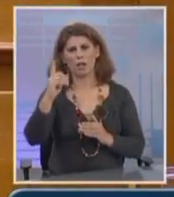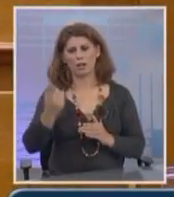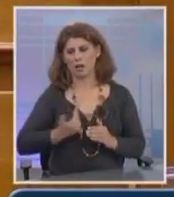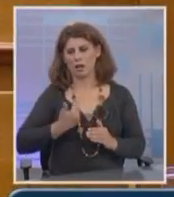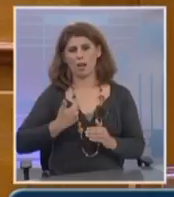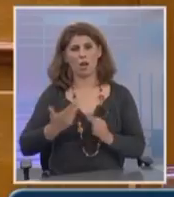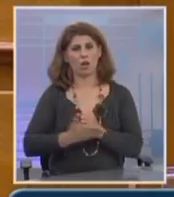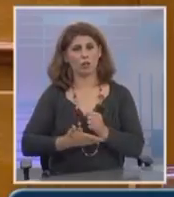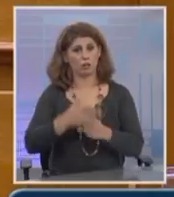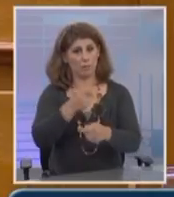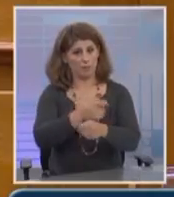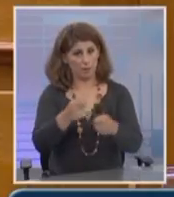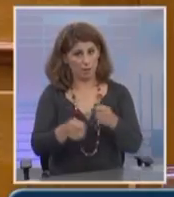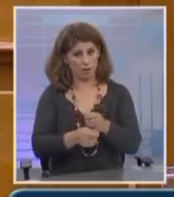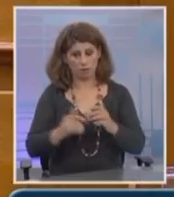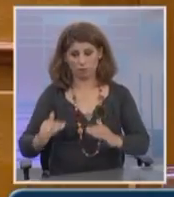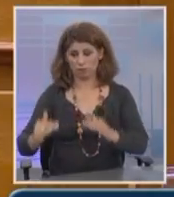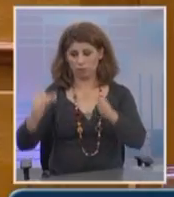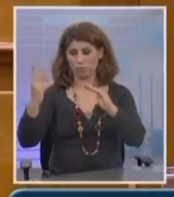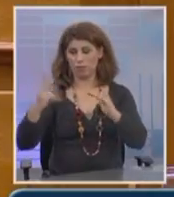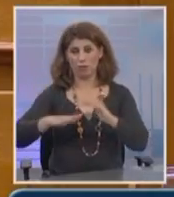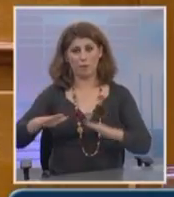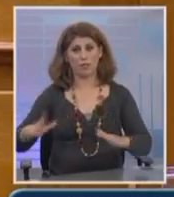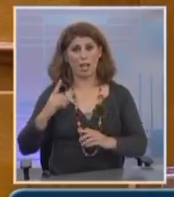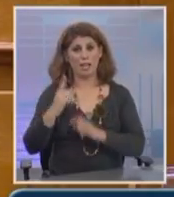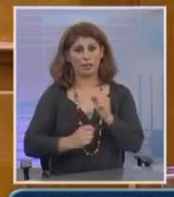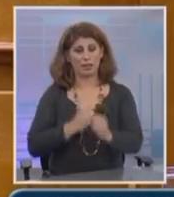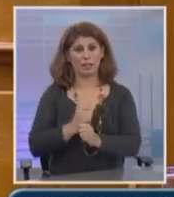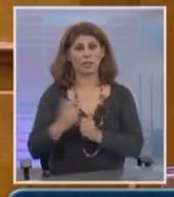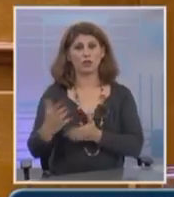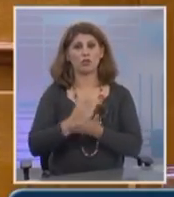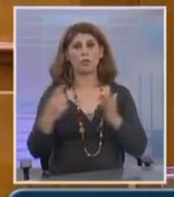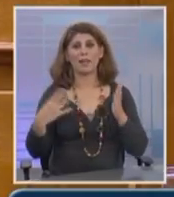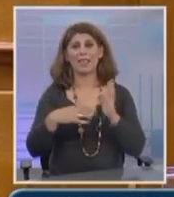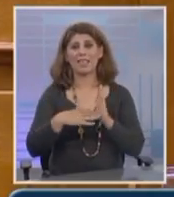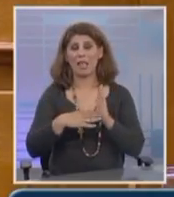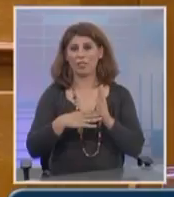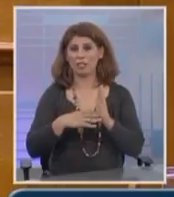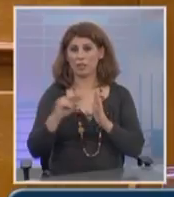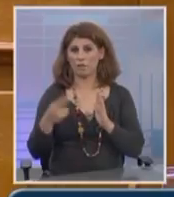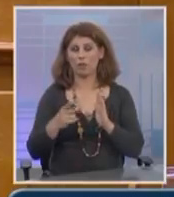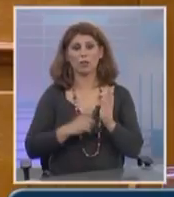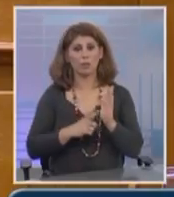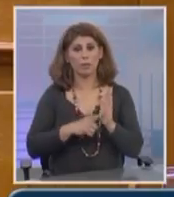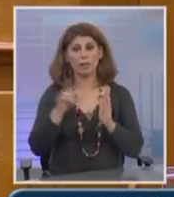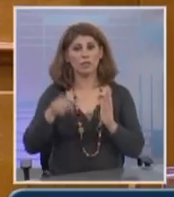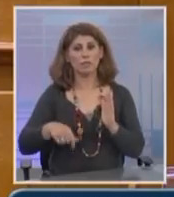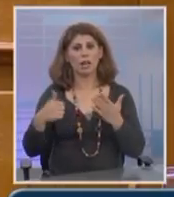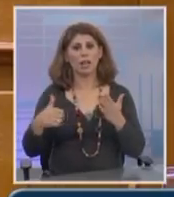αγρότη, έγγαμο, που μεγαλώνει δύο παιδιά και έχει ετήσιο εισόδημα 9.000 ευρώ και θα πρέπει να ζήσει σήμερα